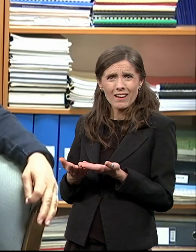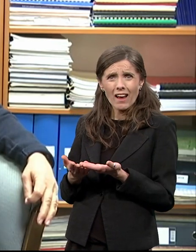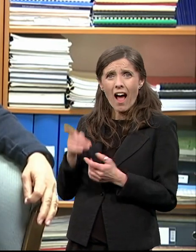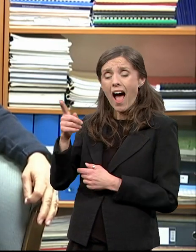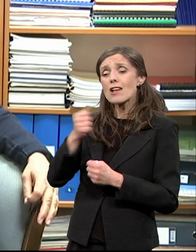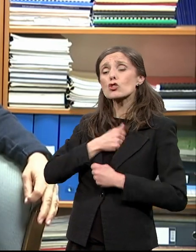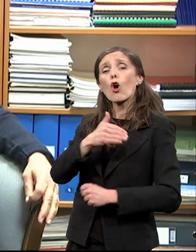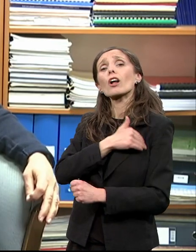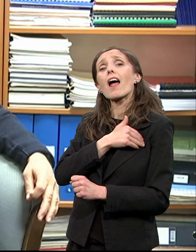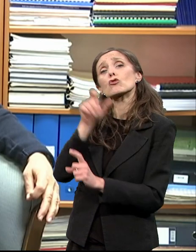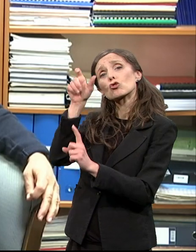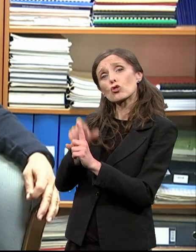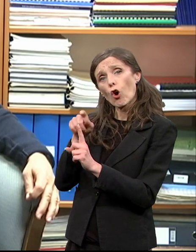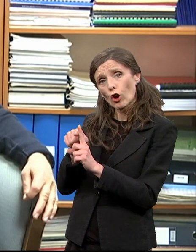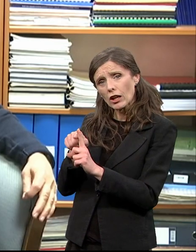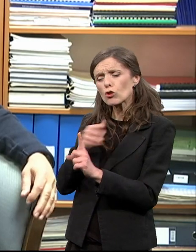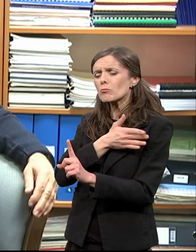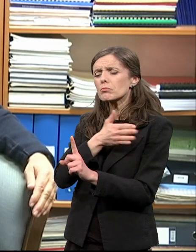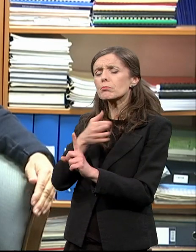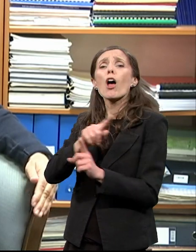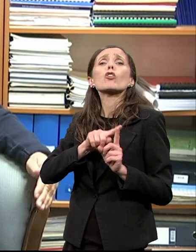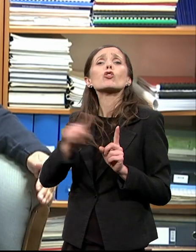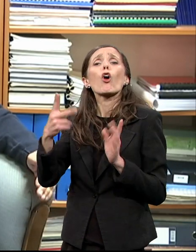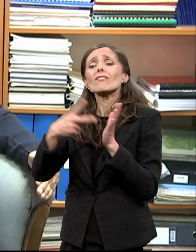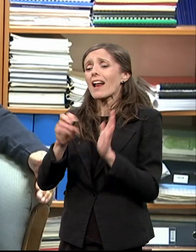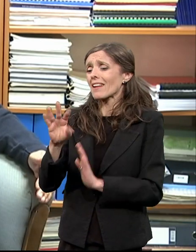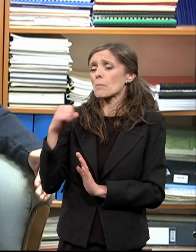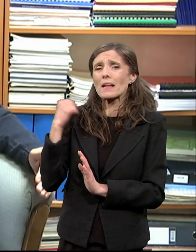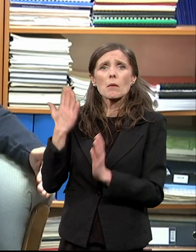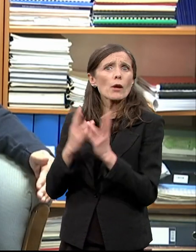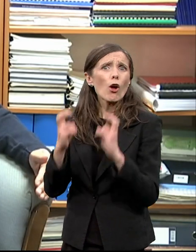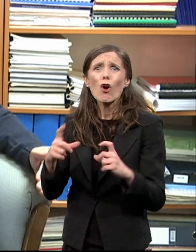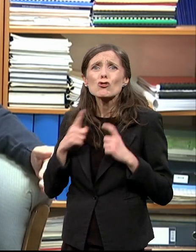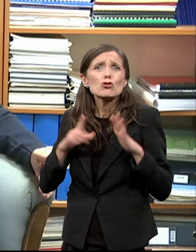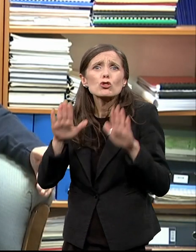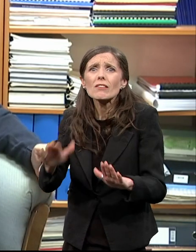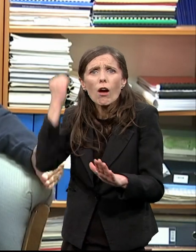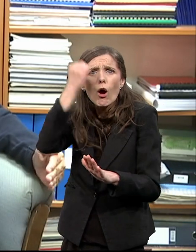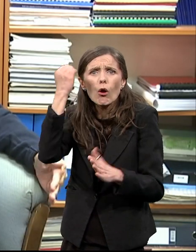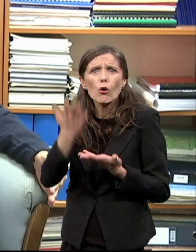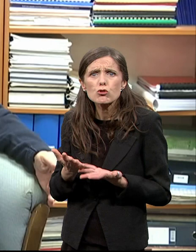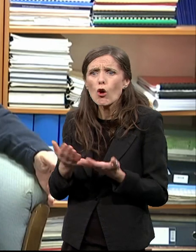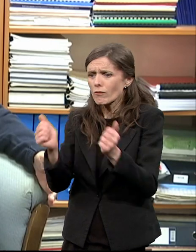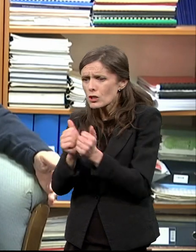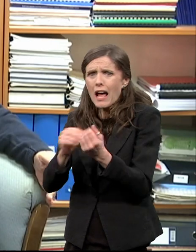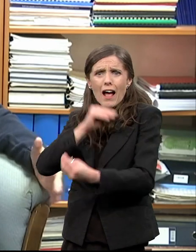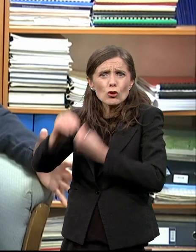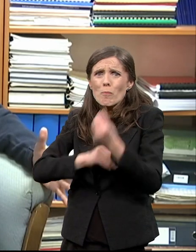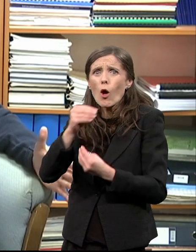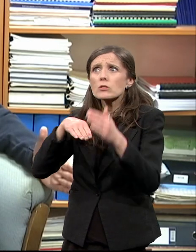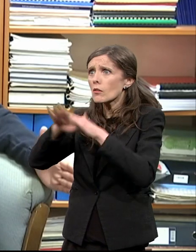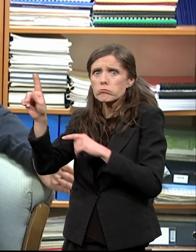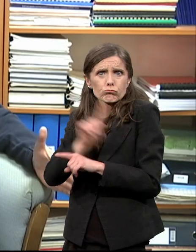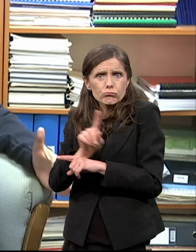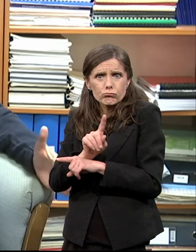do 2015. godine neprekidno živeo na Kosovu i Metohiji sa svojom porodicom,